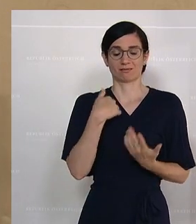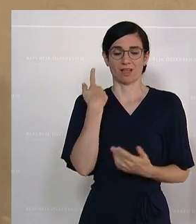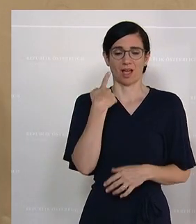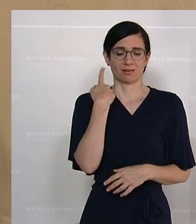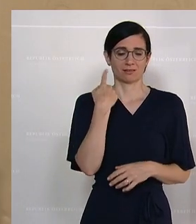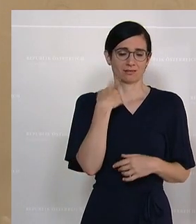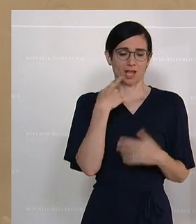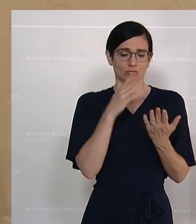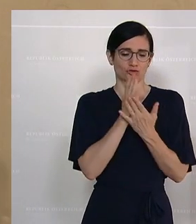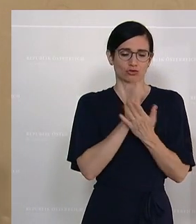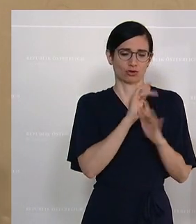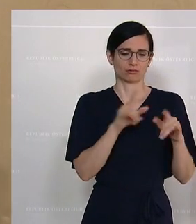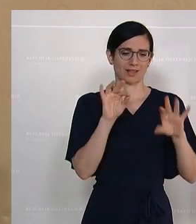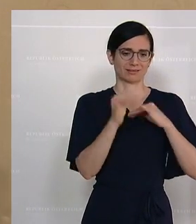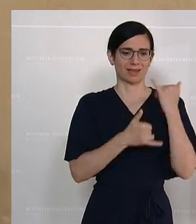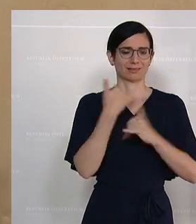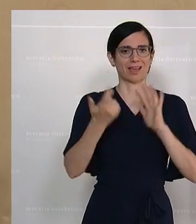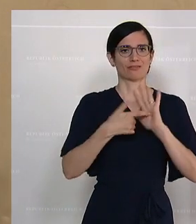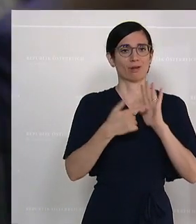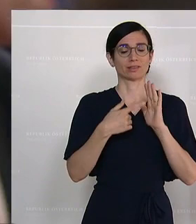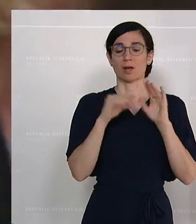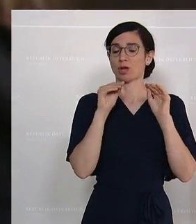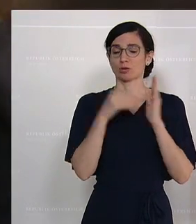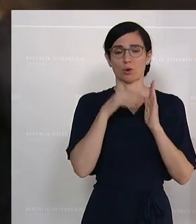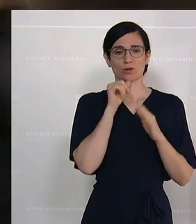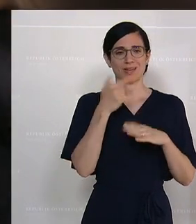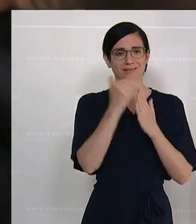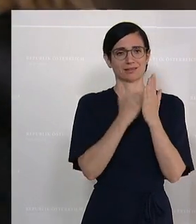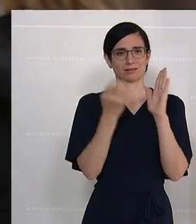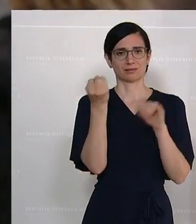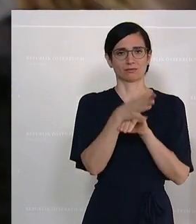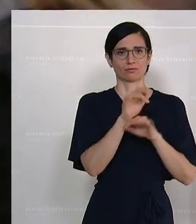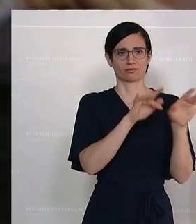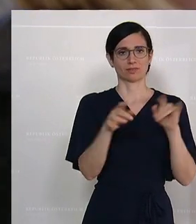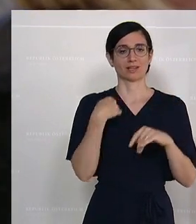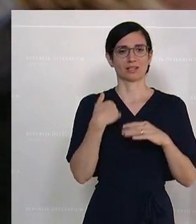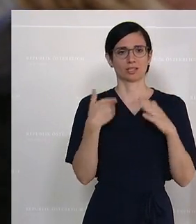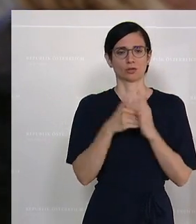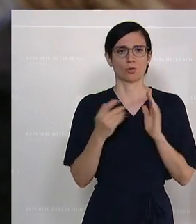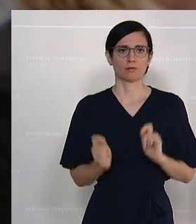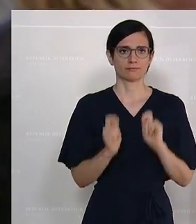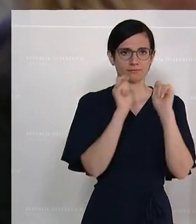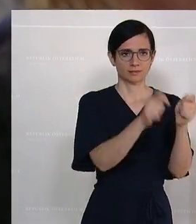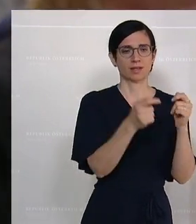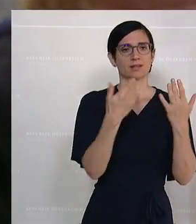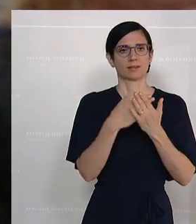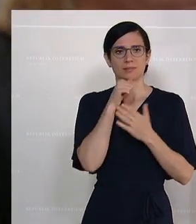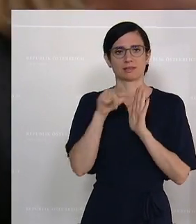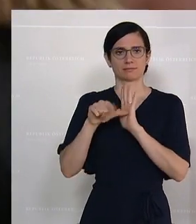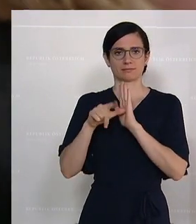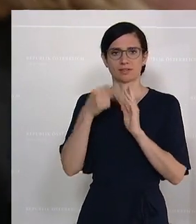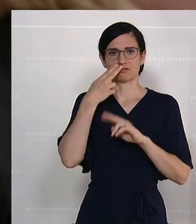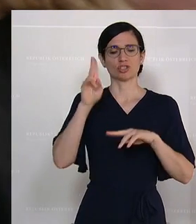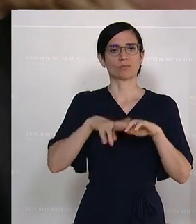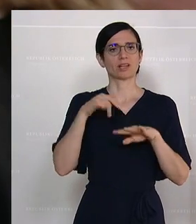ist es liegt noch kein gesetzesentwurf vor und wir werden nachhaltig wird nachher noch einen antrag einbringen damit es nicht bei diesen ankündigungen bleibt sondern die